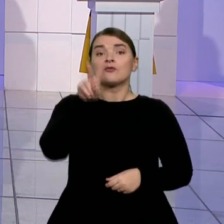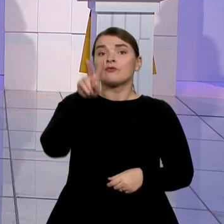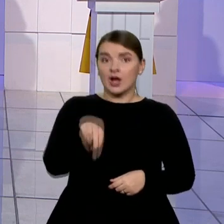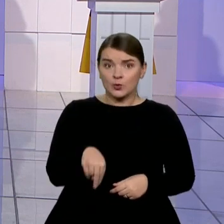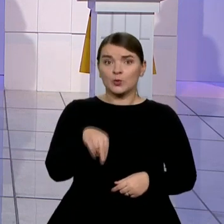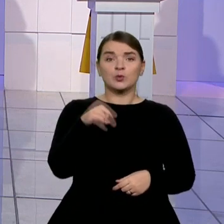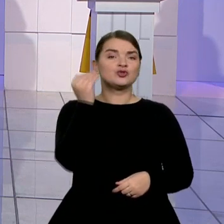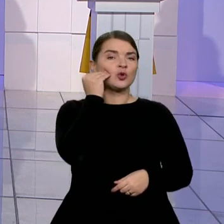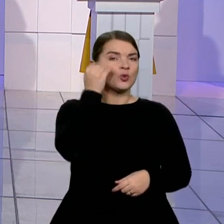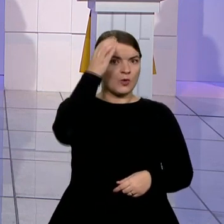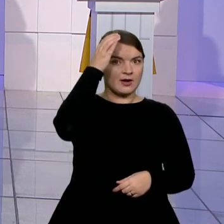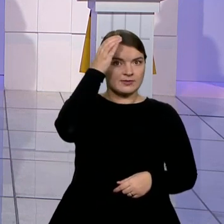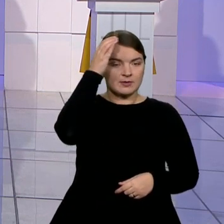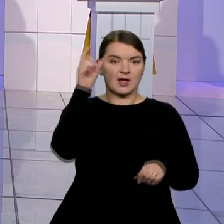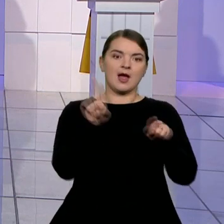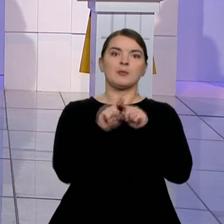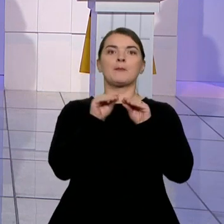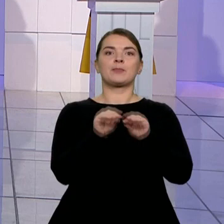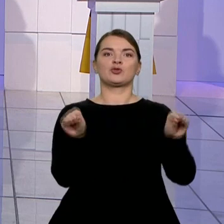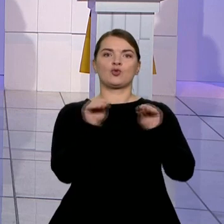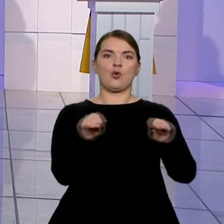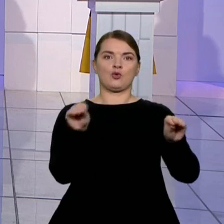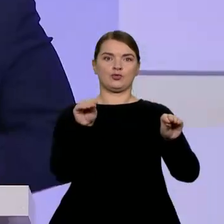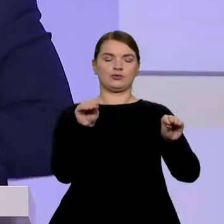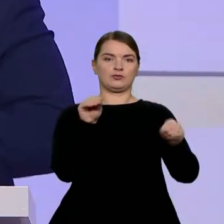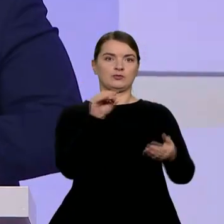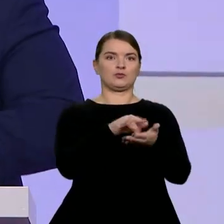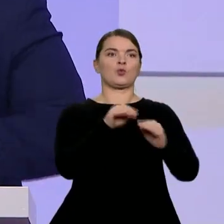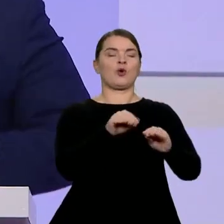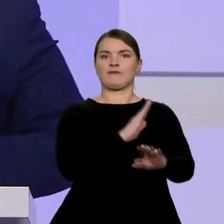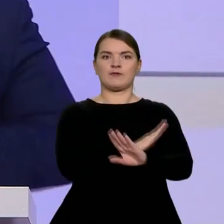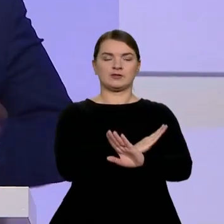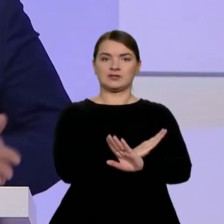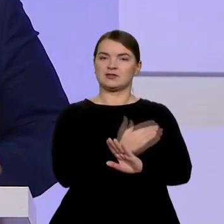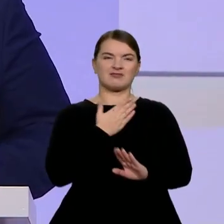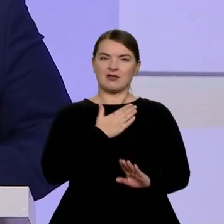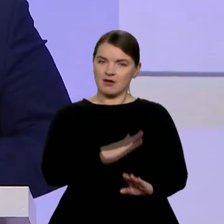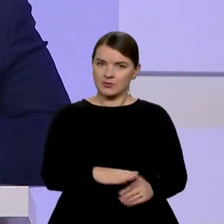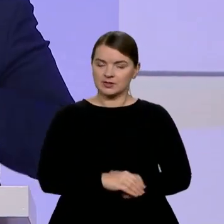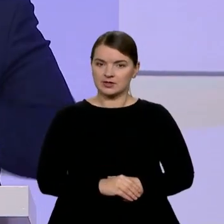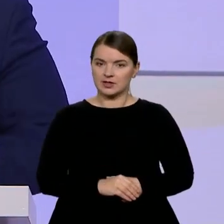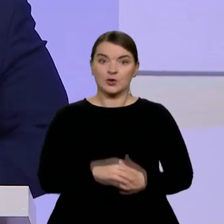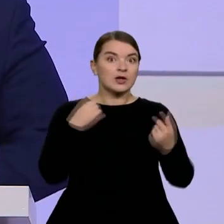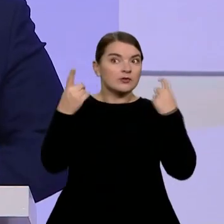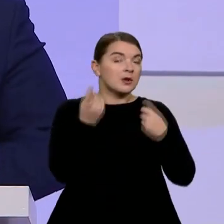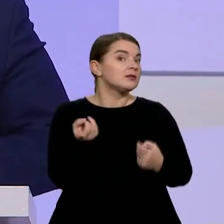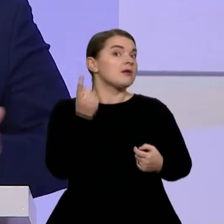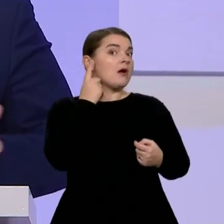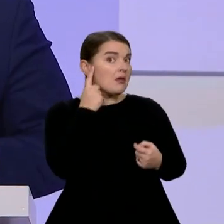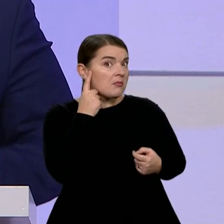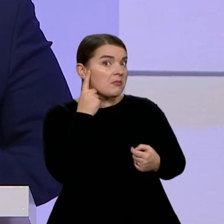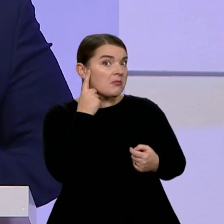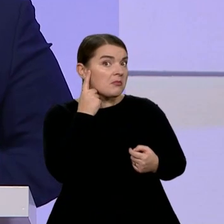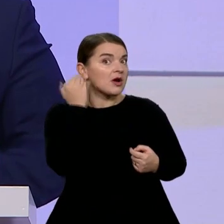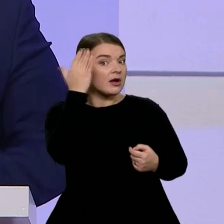akademija pristatoma tik kaip pedagogų rengimo centras. Tai reiškia, kad tas kažkas, kas girdi šitą informaciją, jisai iš automatiškai supranta, kad